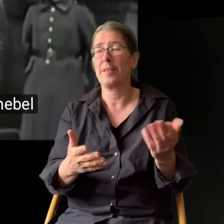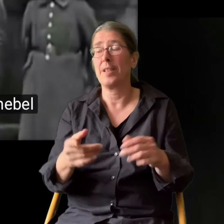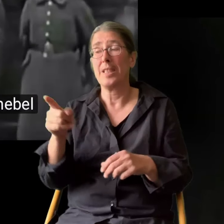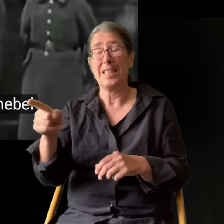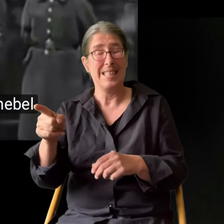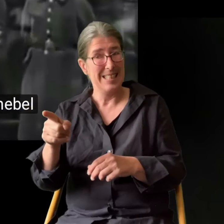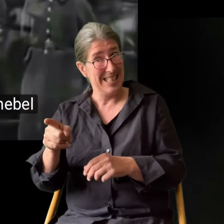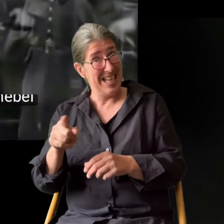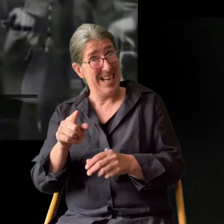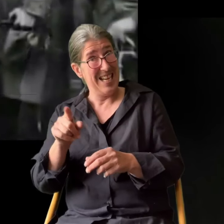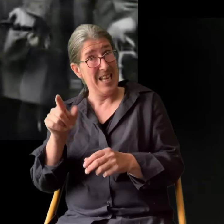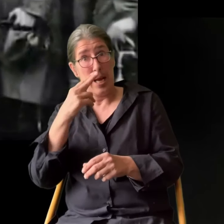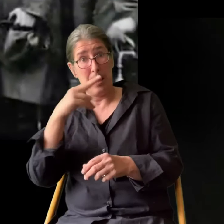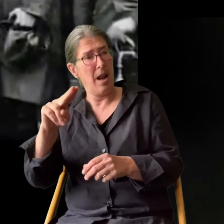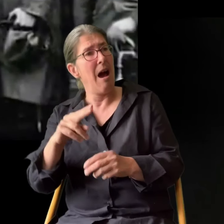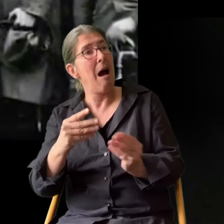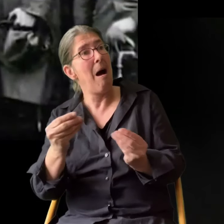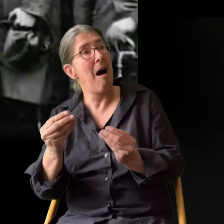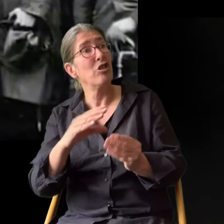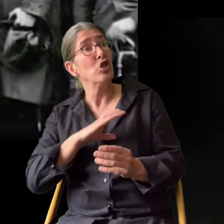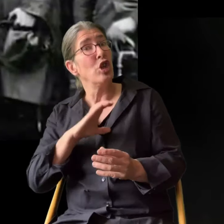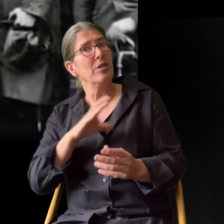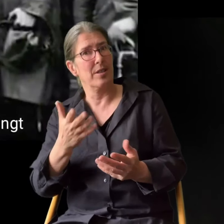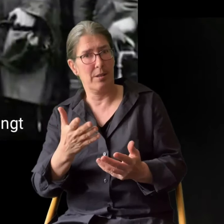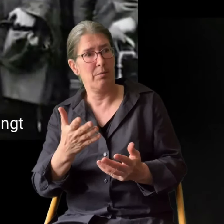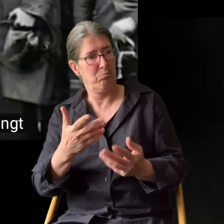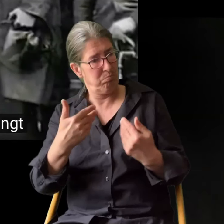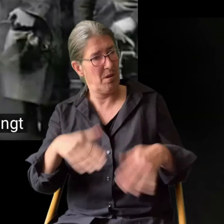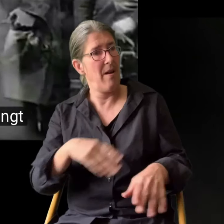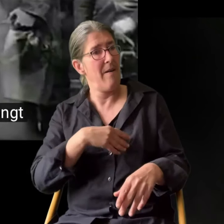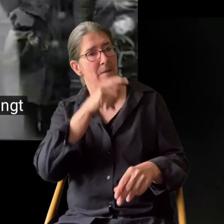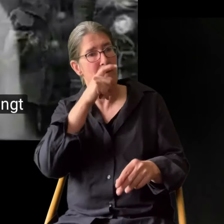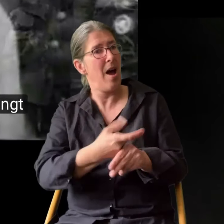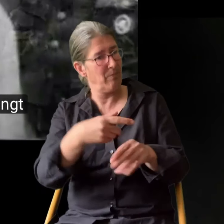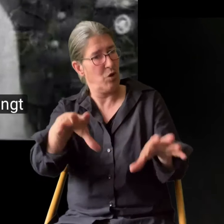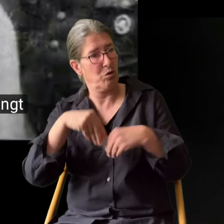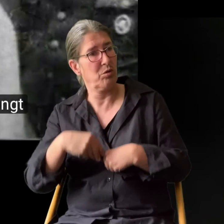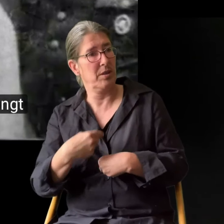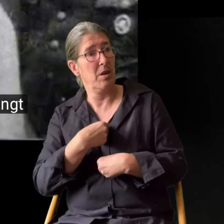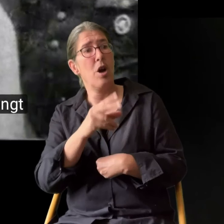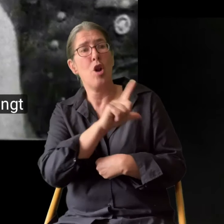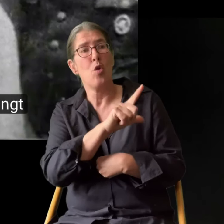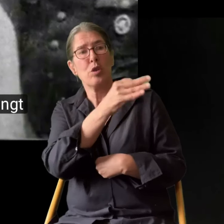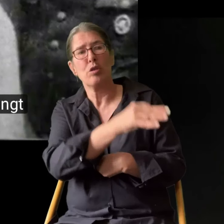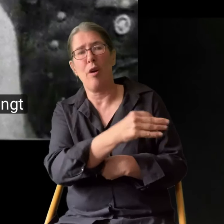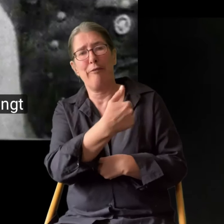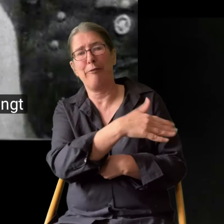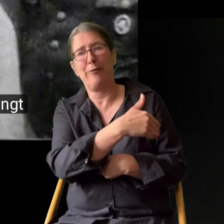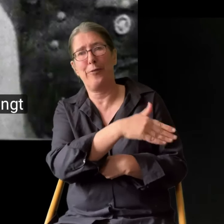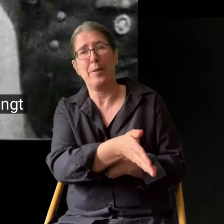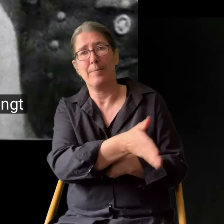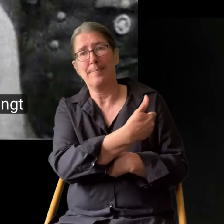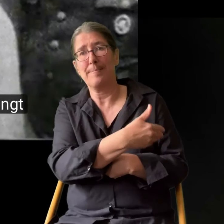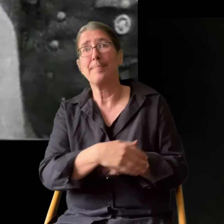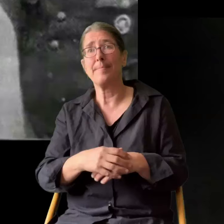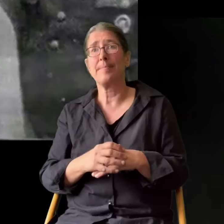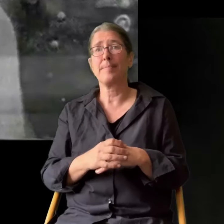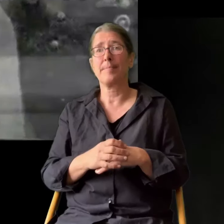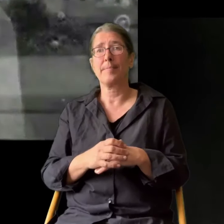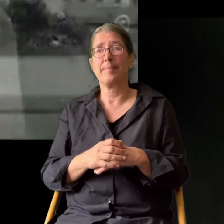Angeklagte wittert seine Chance, nimmt die Verantwortung auf sich, drängt Ludendorff aus seiner Führungsrolle.